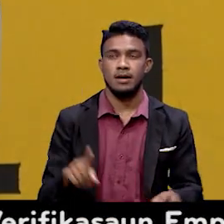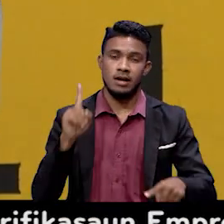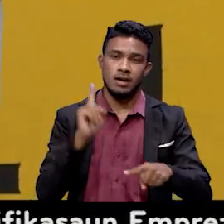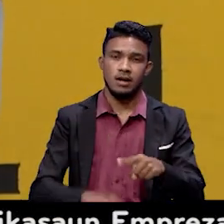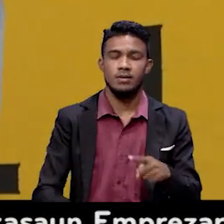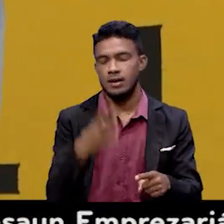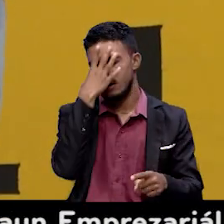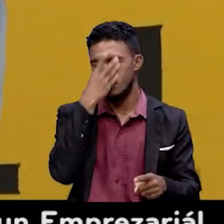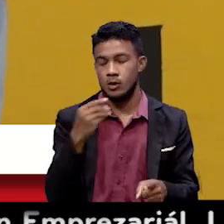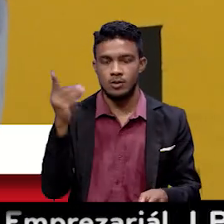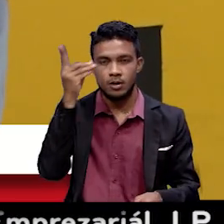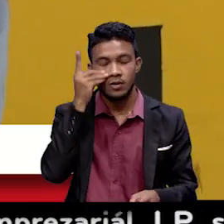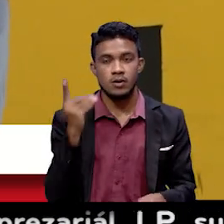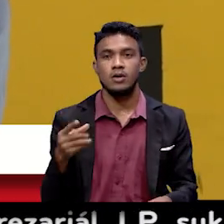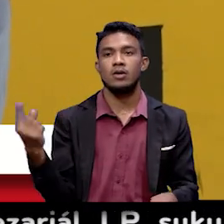sona.